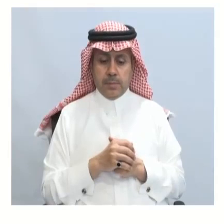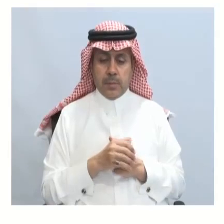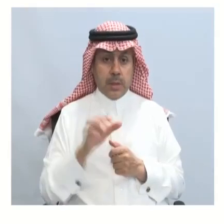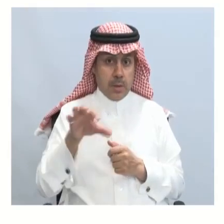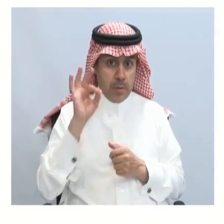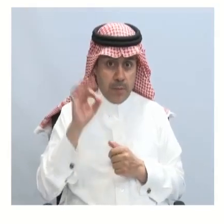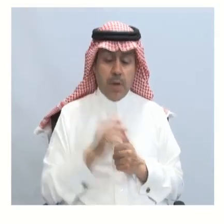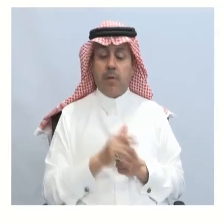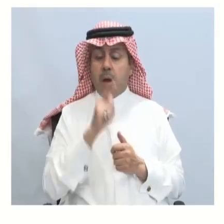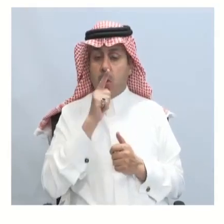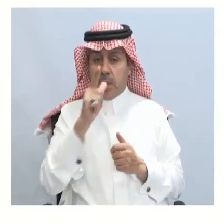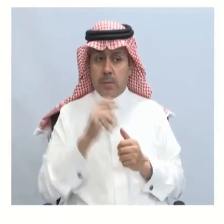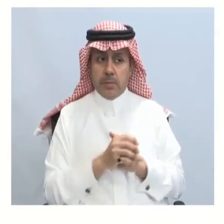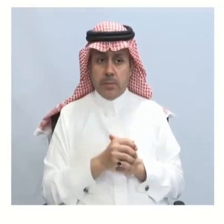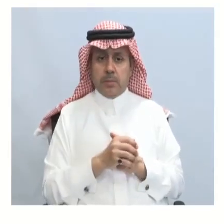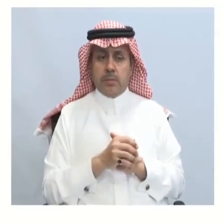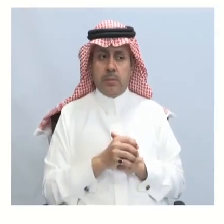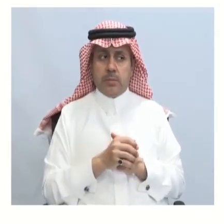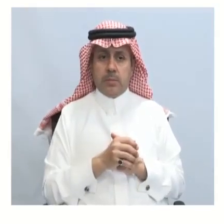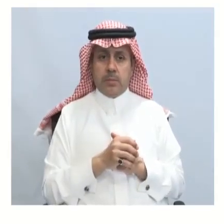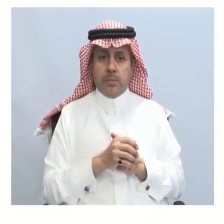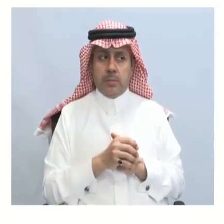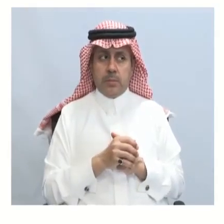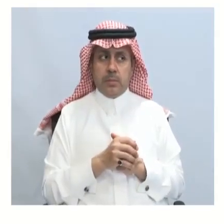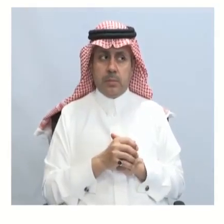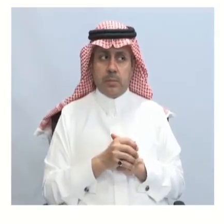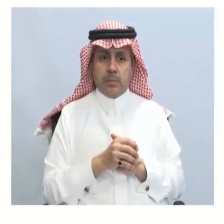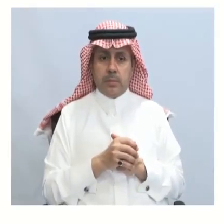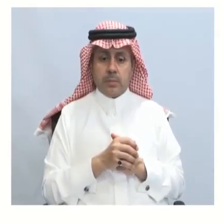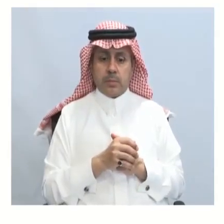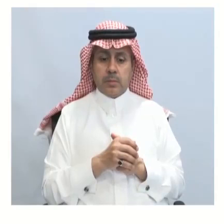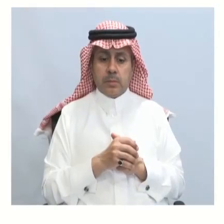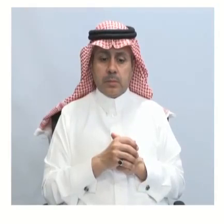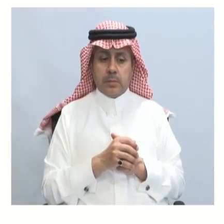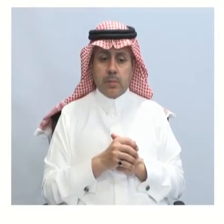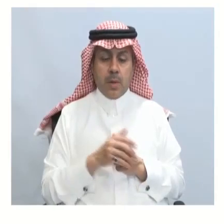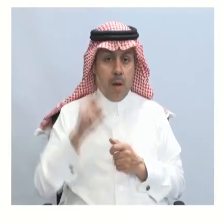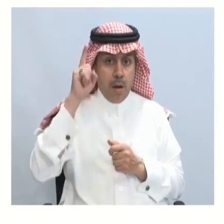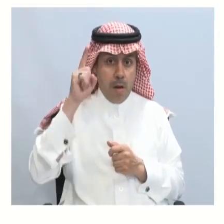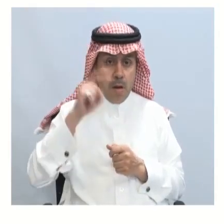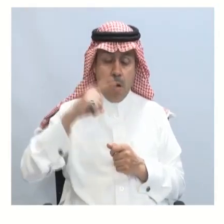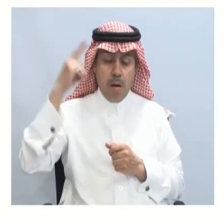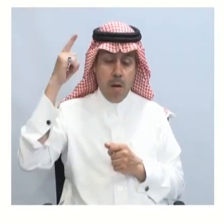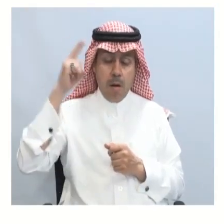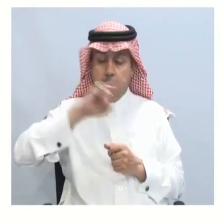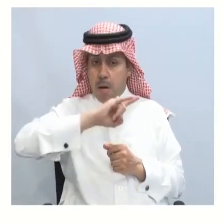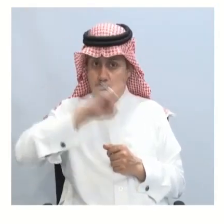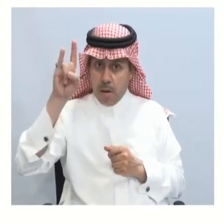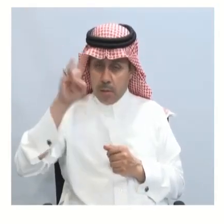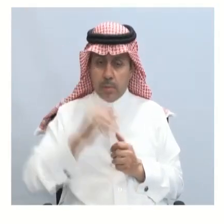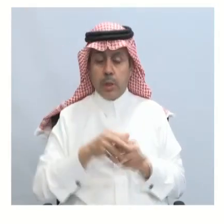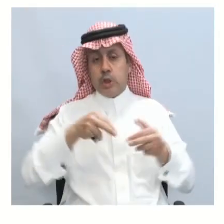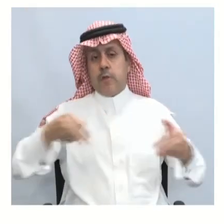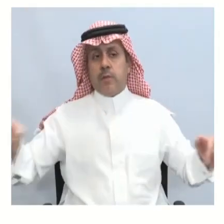في قوله تعالى واعتصموا بحبل الله جميعا ولا تفرقوا فنهانا الله عز عز وجل عن ماذا عن